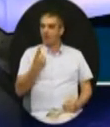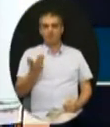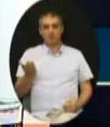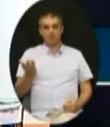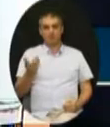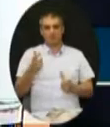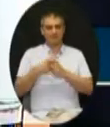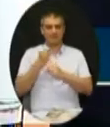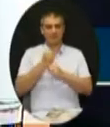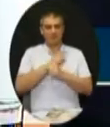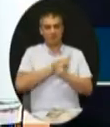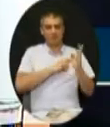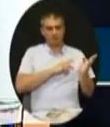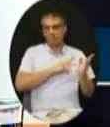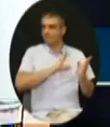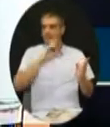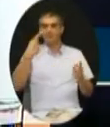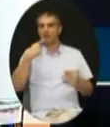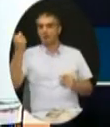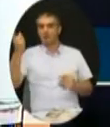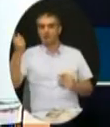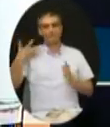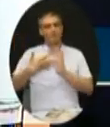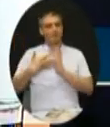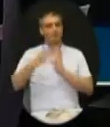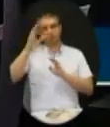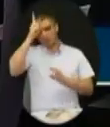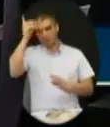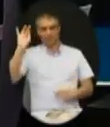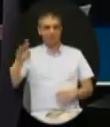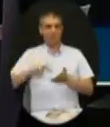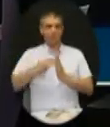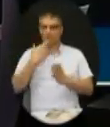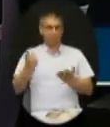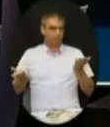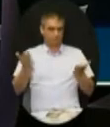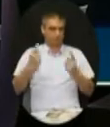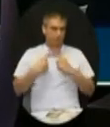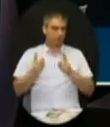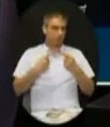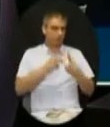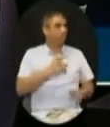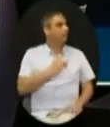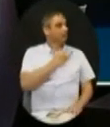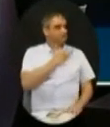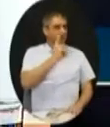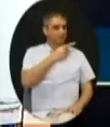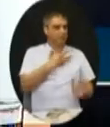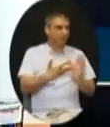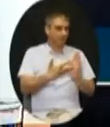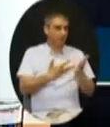שאומרים בלייבור הבריטי לבין הביקורת הגרמנית על מדיניות ישראל. אלה דברים שונים לגמרי. אבל